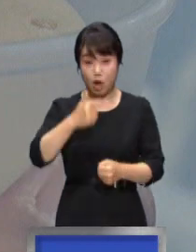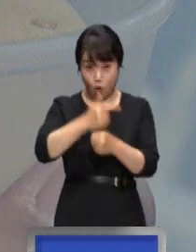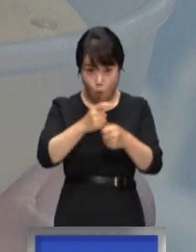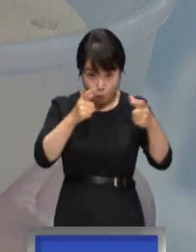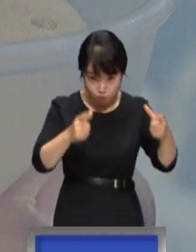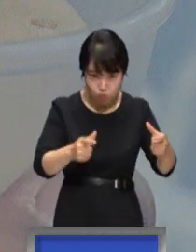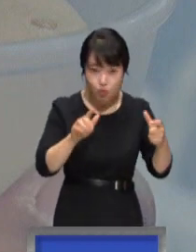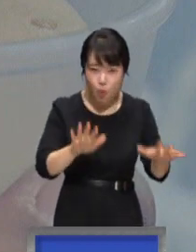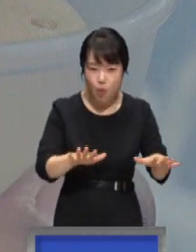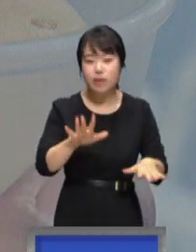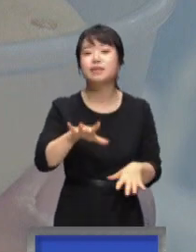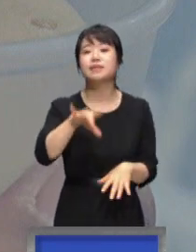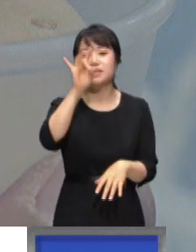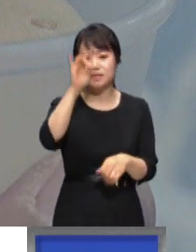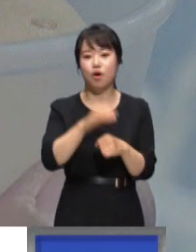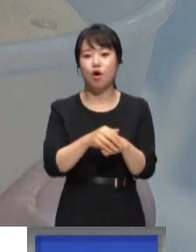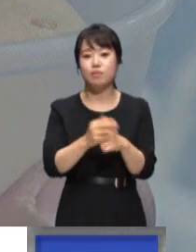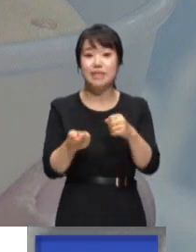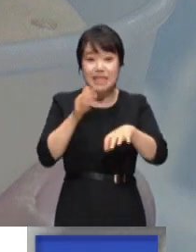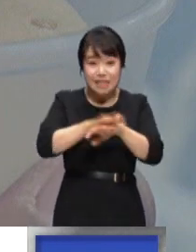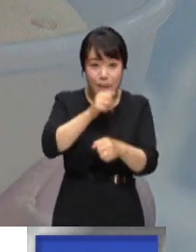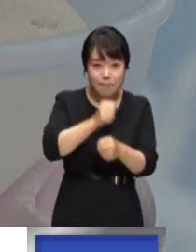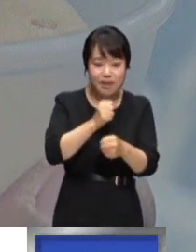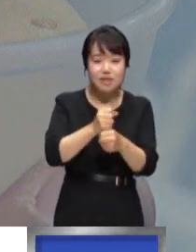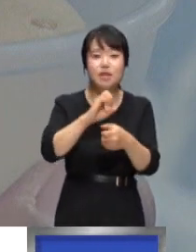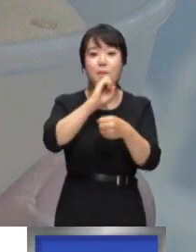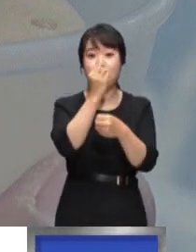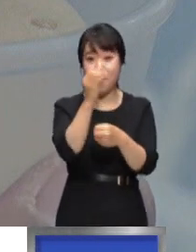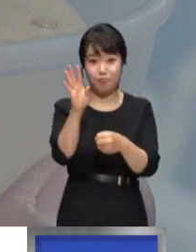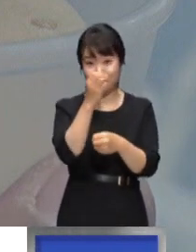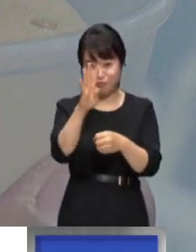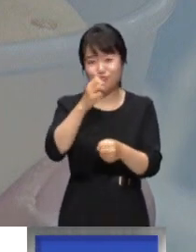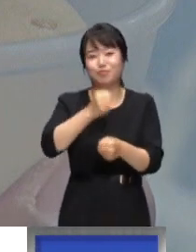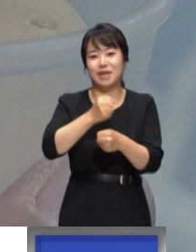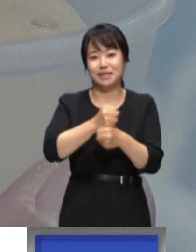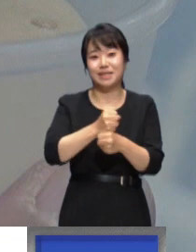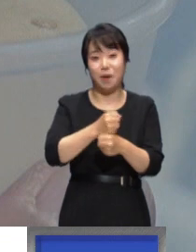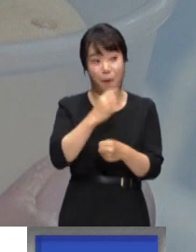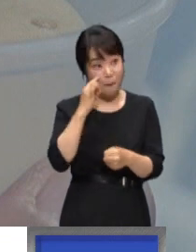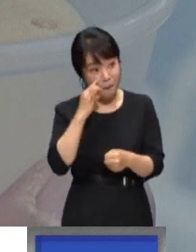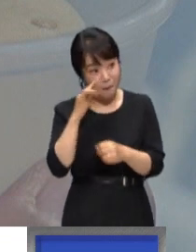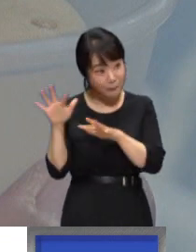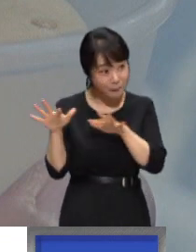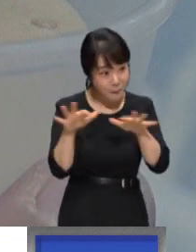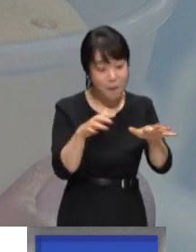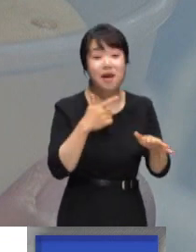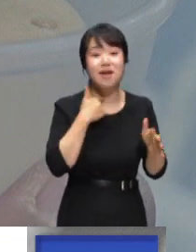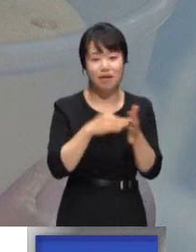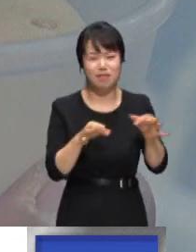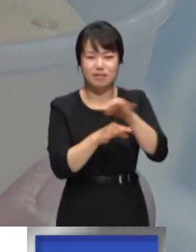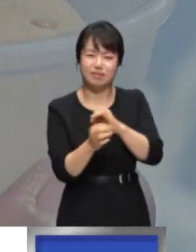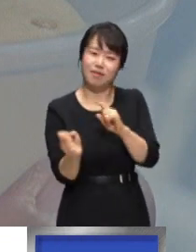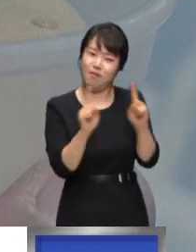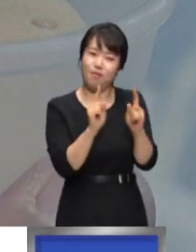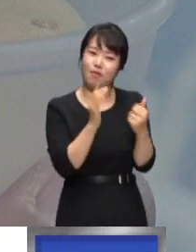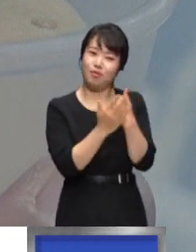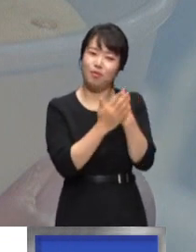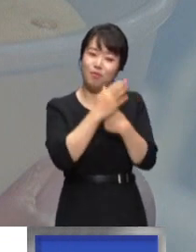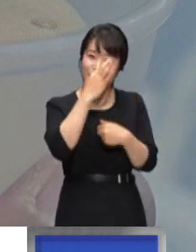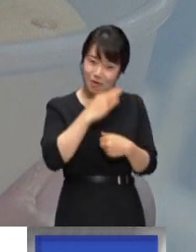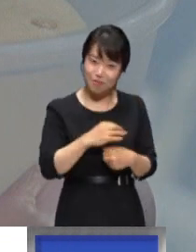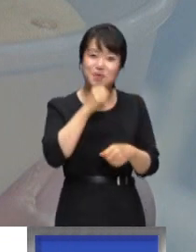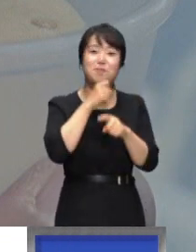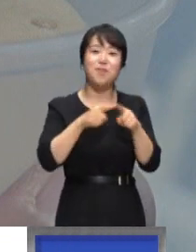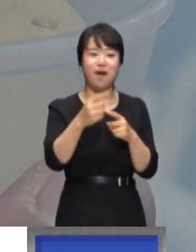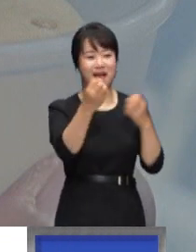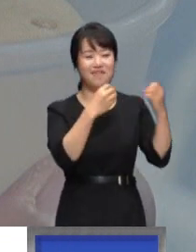노원구에서 올해 처음으로 수제 맥주 축제가 열렸습니다. 새롭고 신난다는 반응과 함께 지역 상권 활성화에 큰 도움이 됐다는